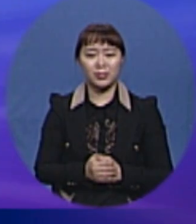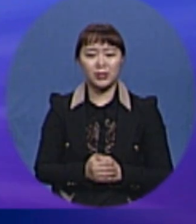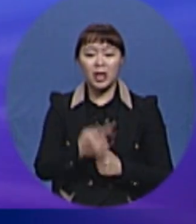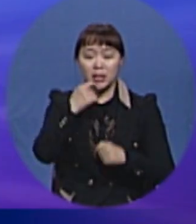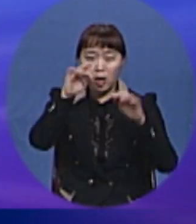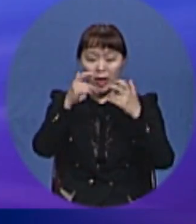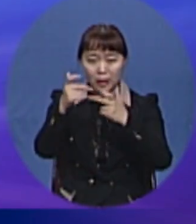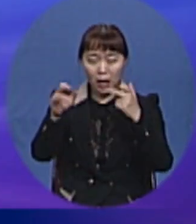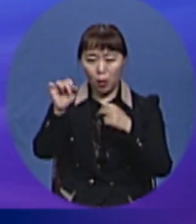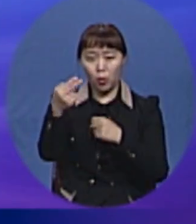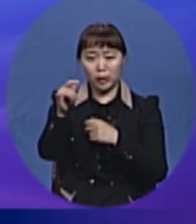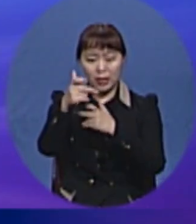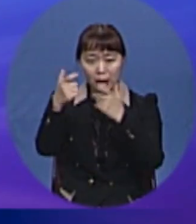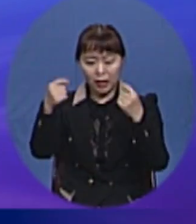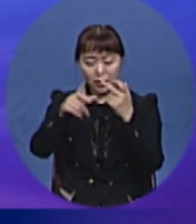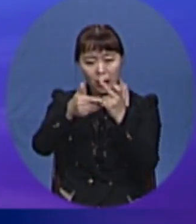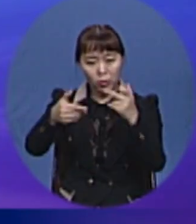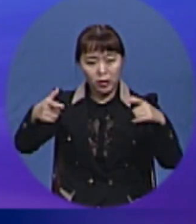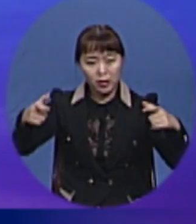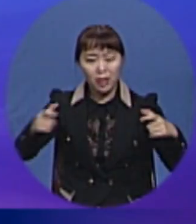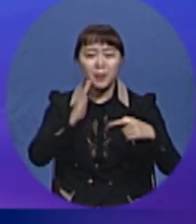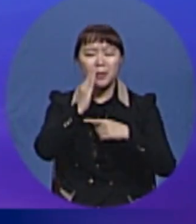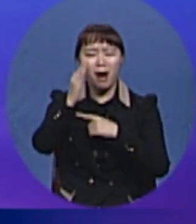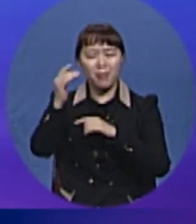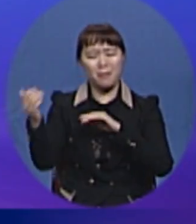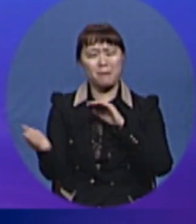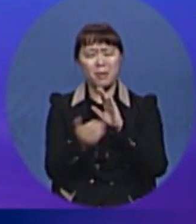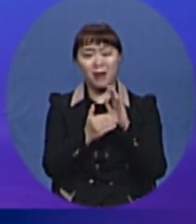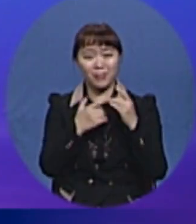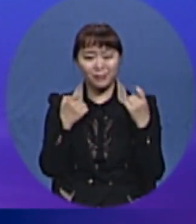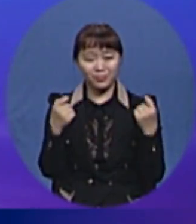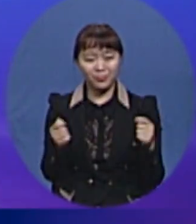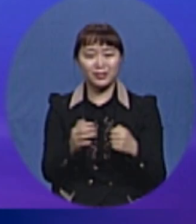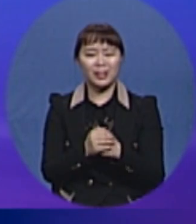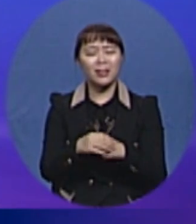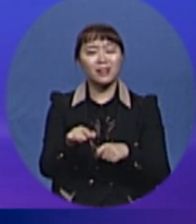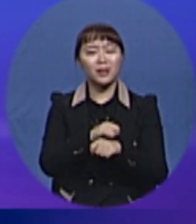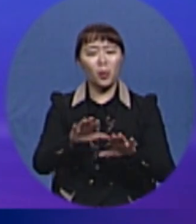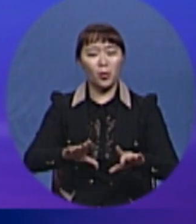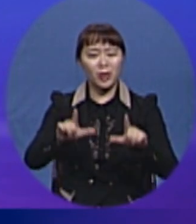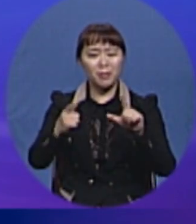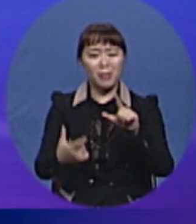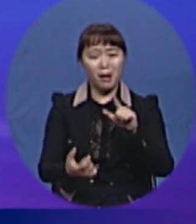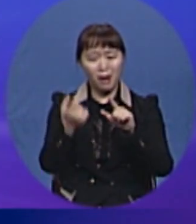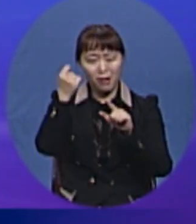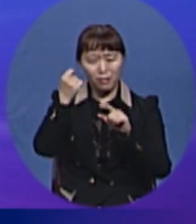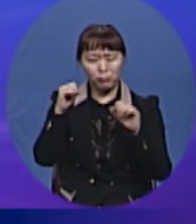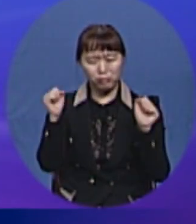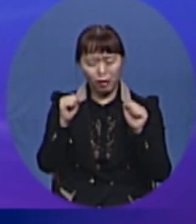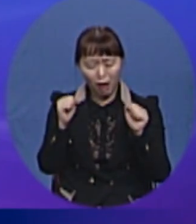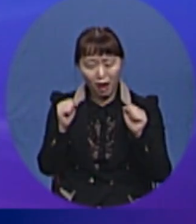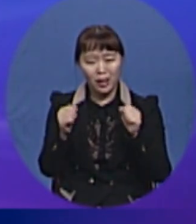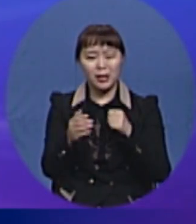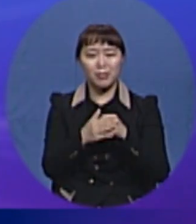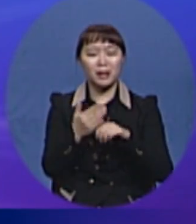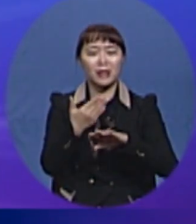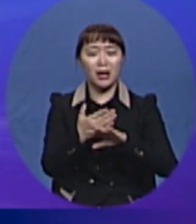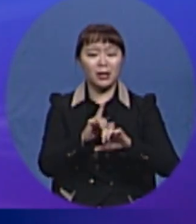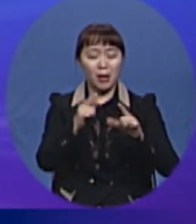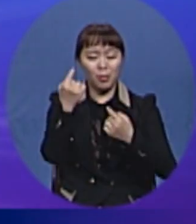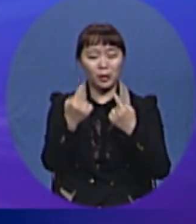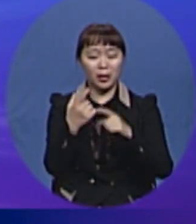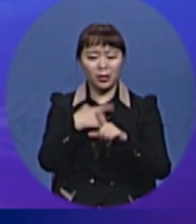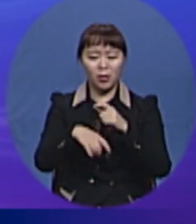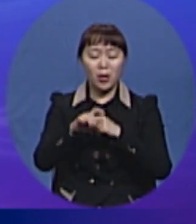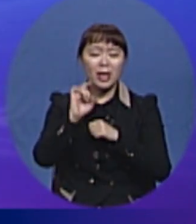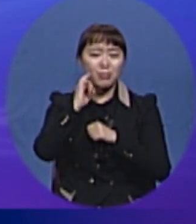설악산과 오대산 등 강원 지역 산들의 단풍이 절정기에 접어들었는데요. 특히 올해는 일찍 찾아온 추위로 다른 해보다 단풍이